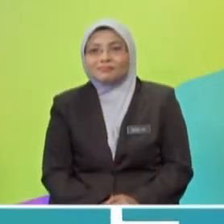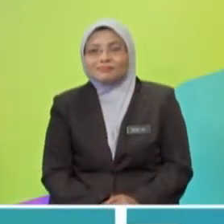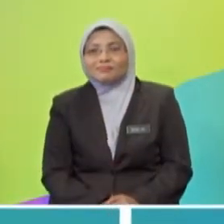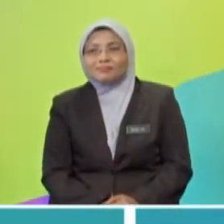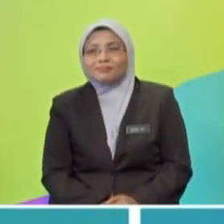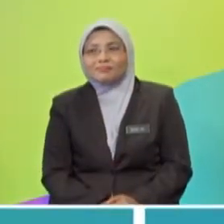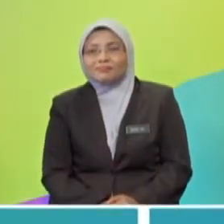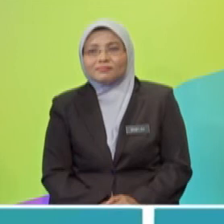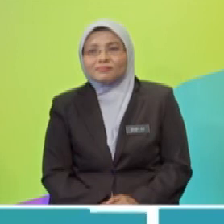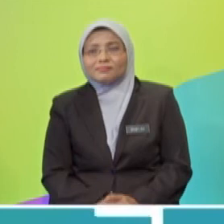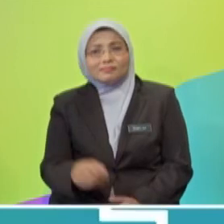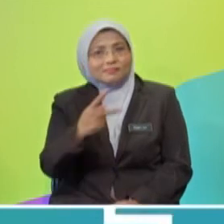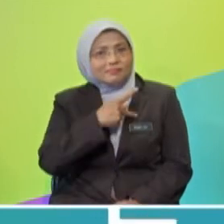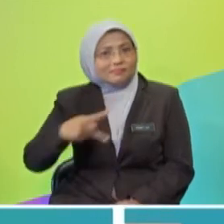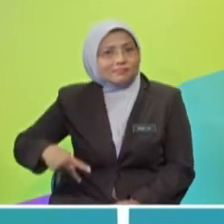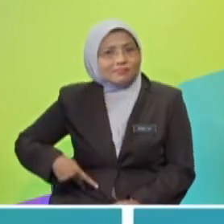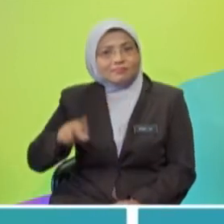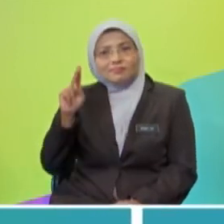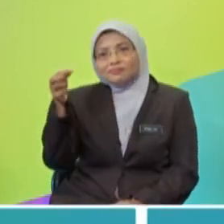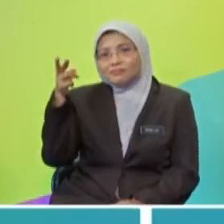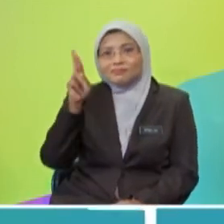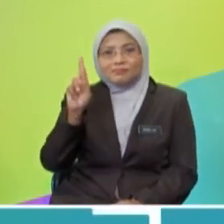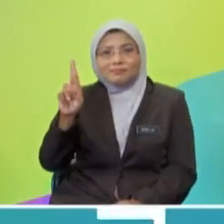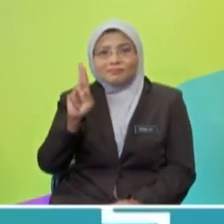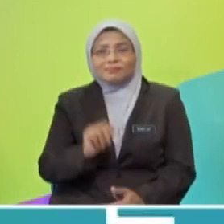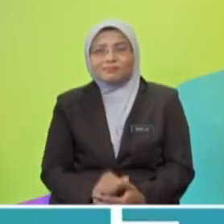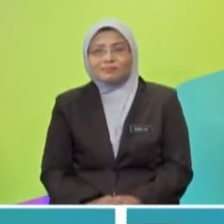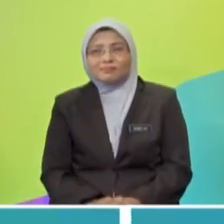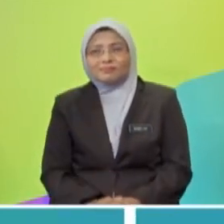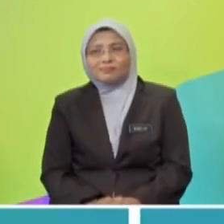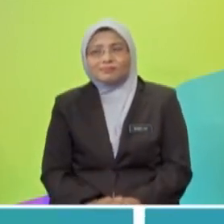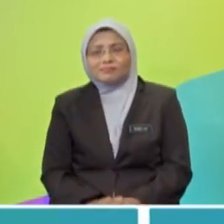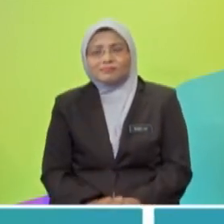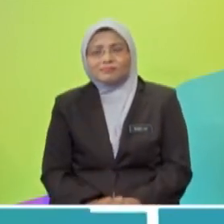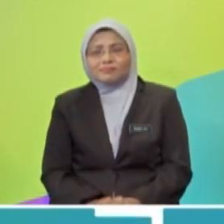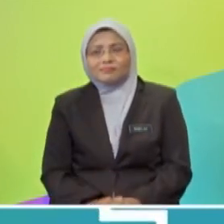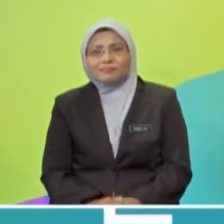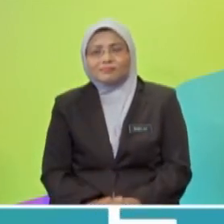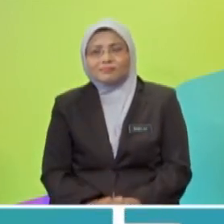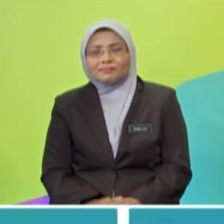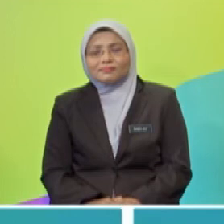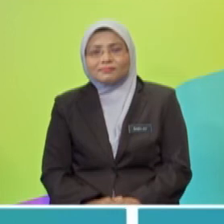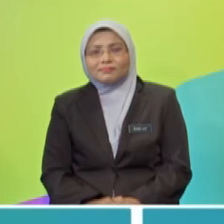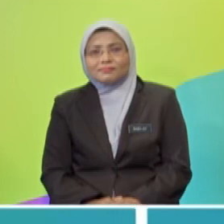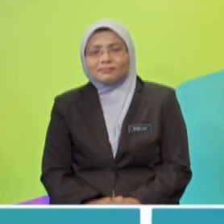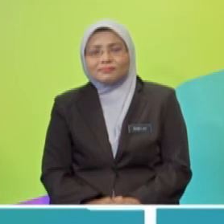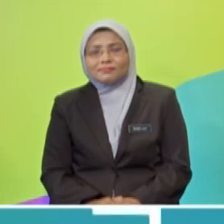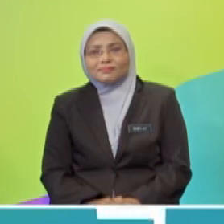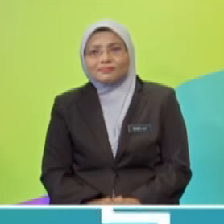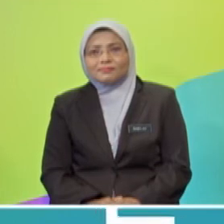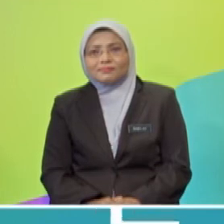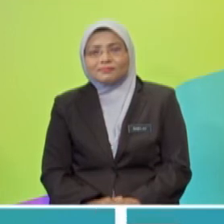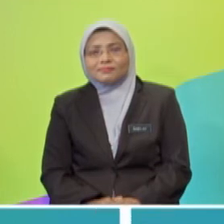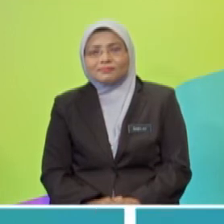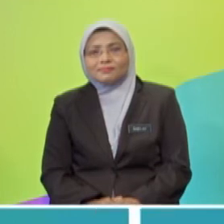Kaifa Umar bin al-khaththab radhiallahu Anhu ini panco jelaslah teknologi file dekat dengan mic